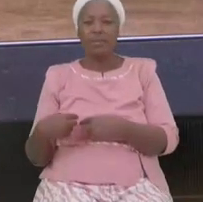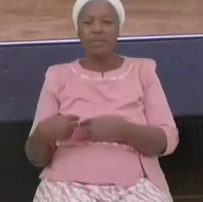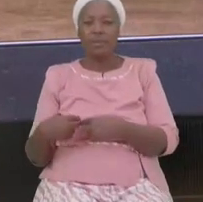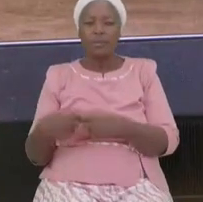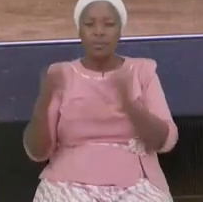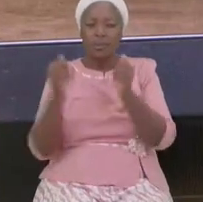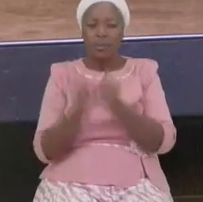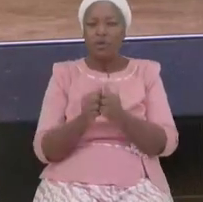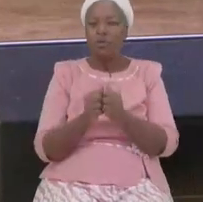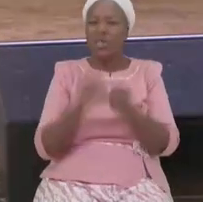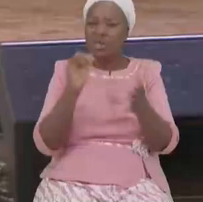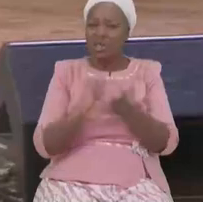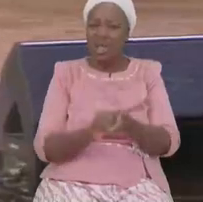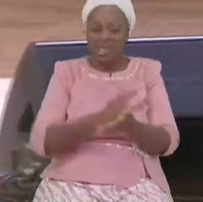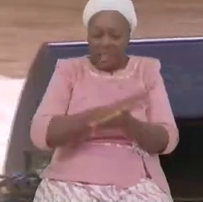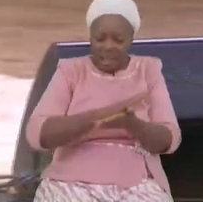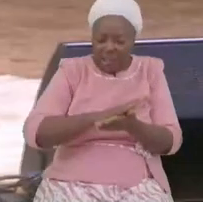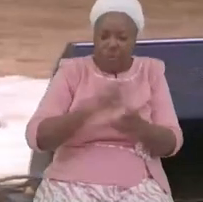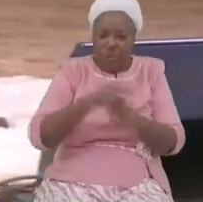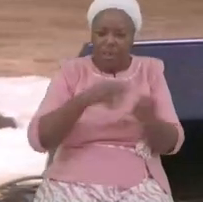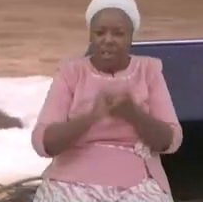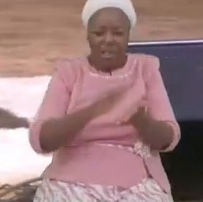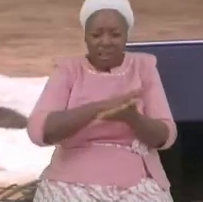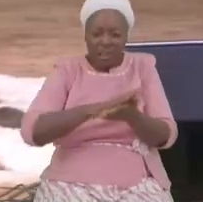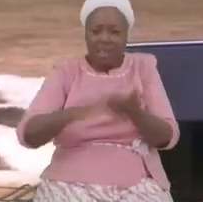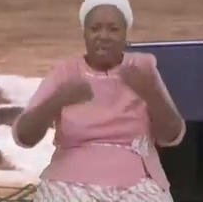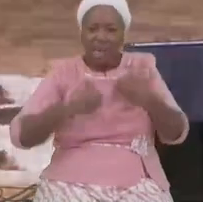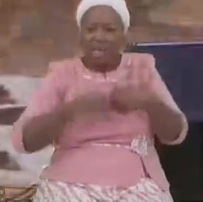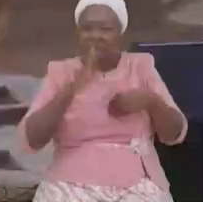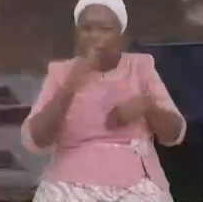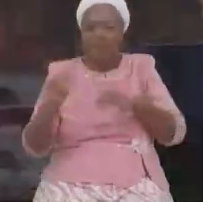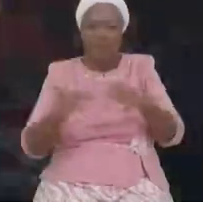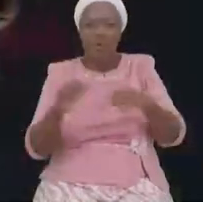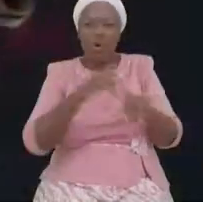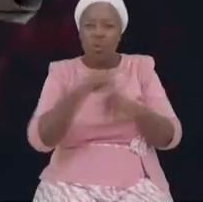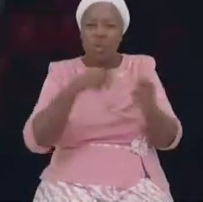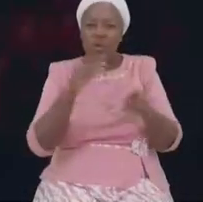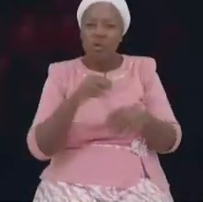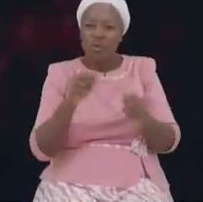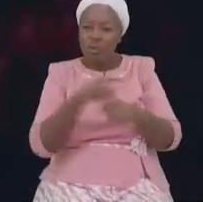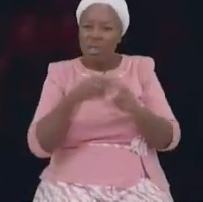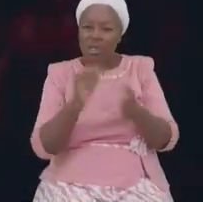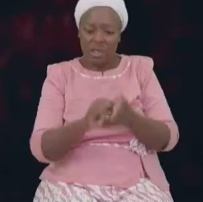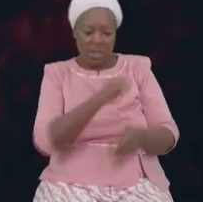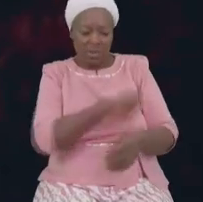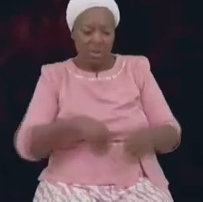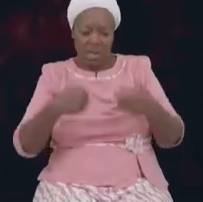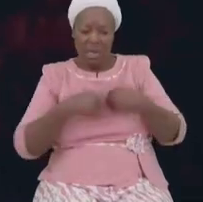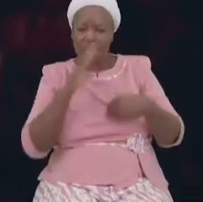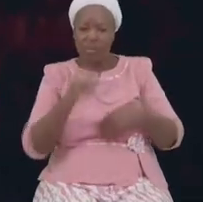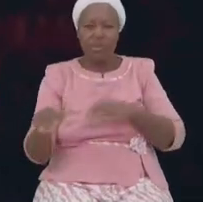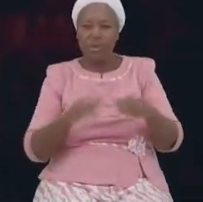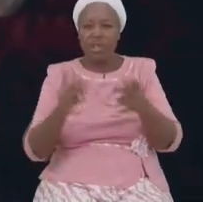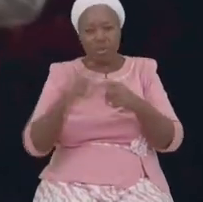Lorsque cette purification est faite, lorsque cette circoncision est faite, vous aimerez l'Éternel, votre